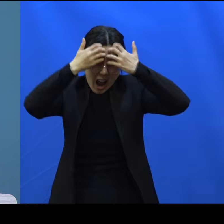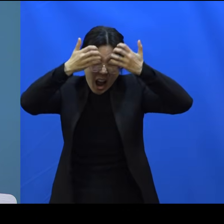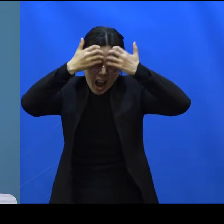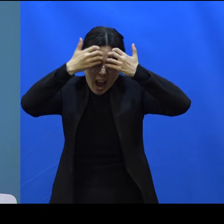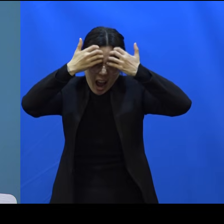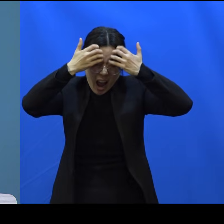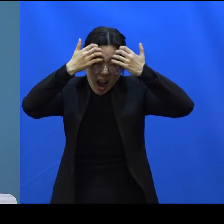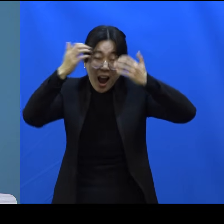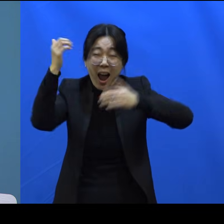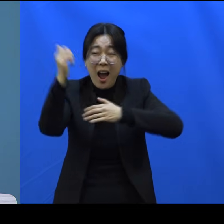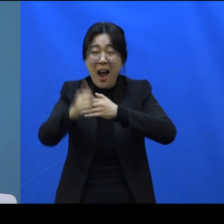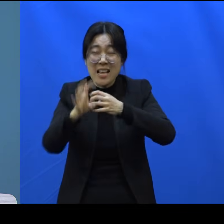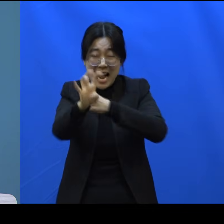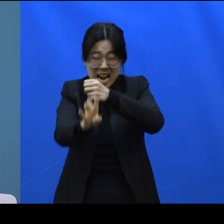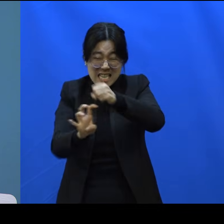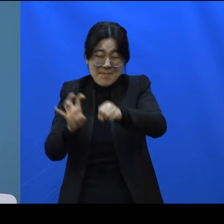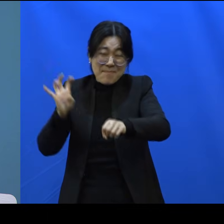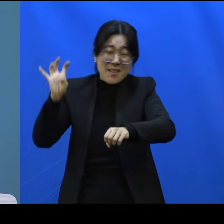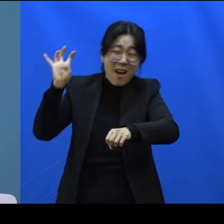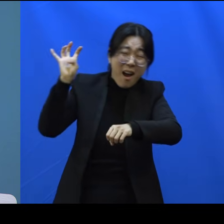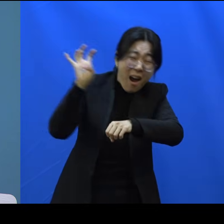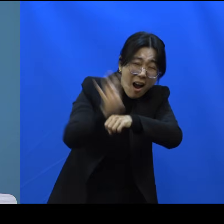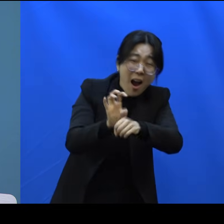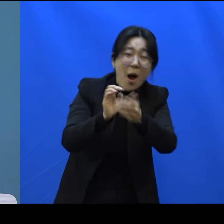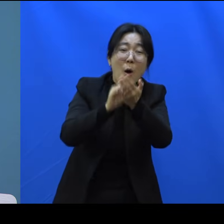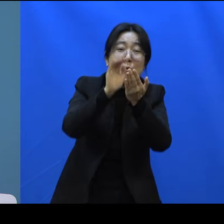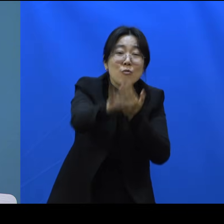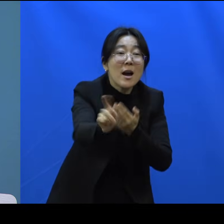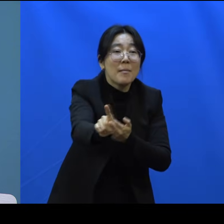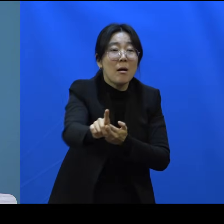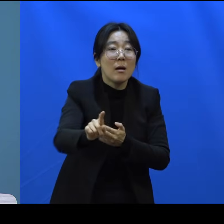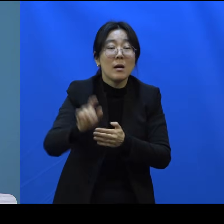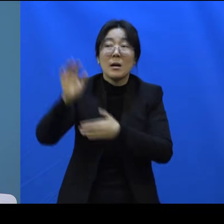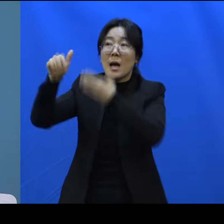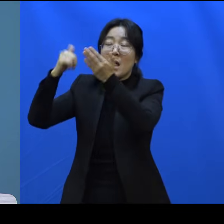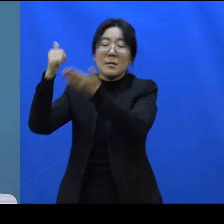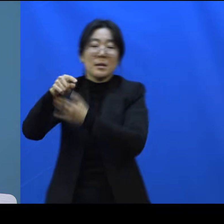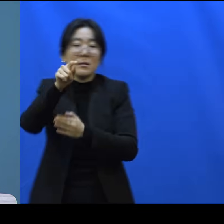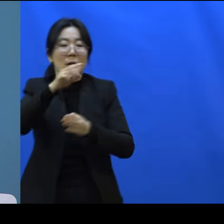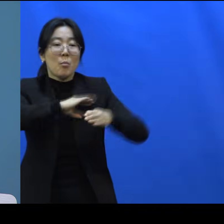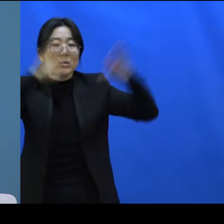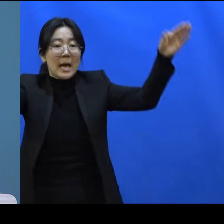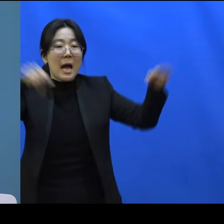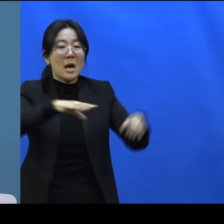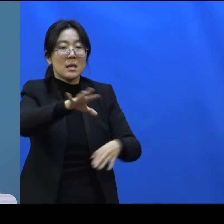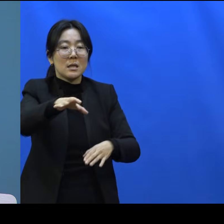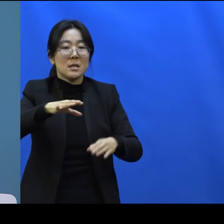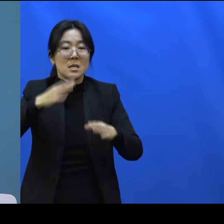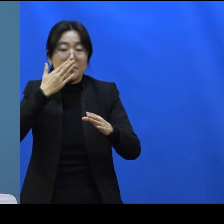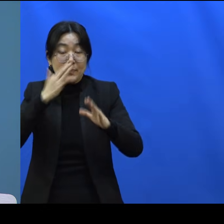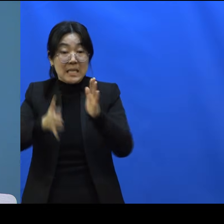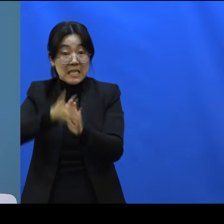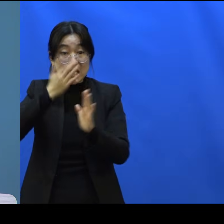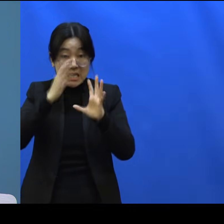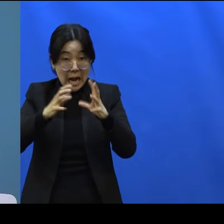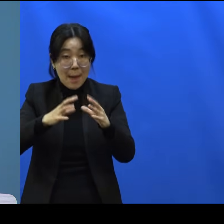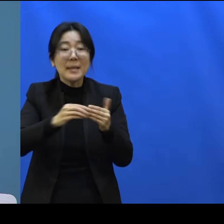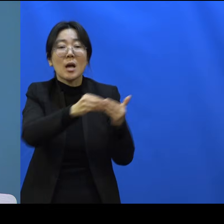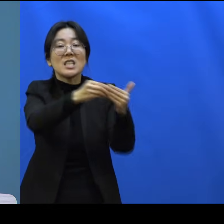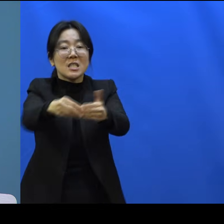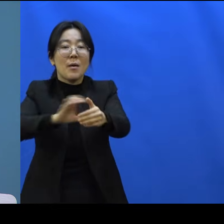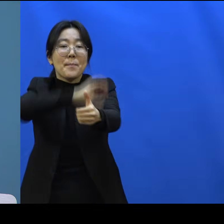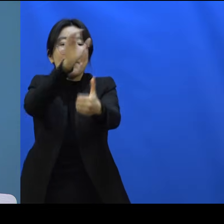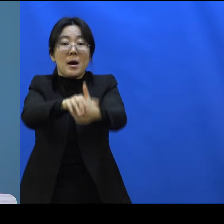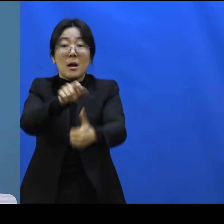못한다는 거잖아요, 그죠? 이게 주제 파기된 겁니다. 이게 나 못합니다 그래요. 저는 자신감 넘쳤는데 그 자신감 없어져